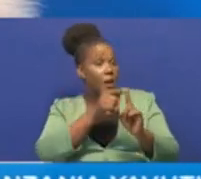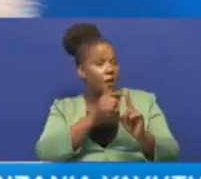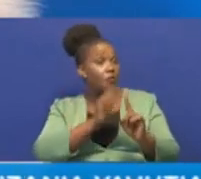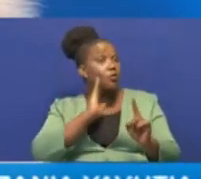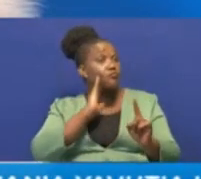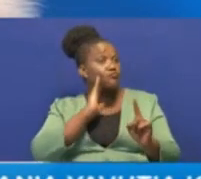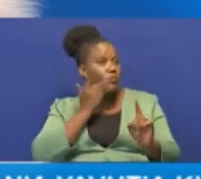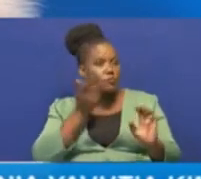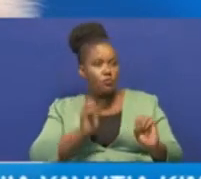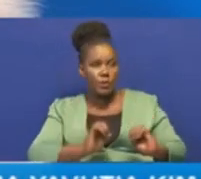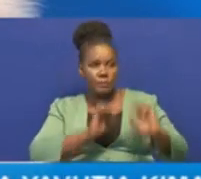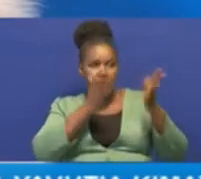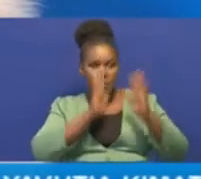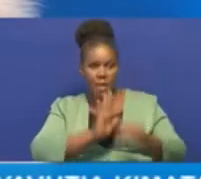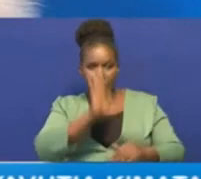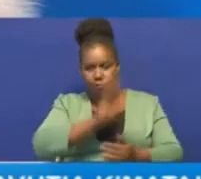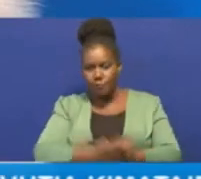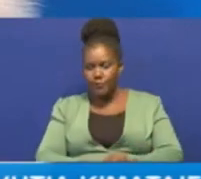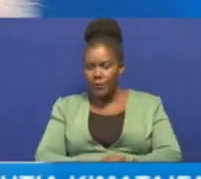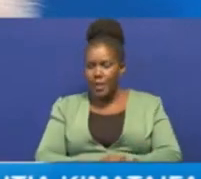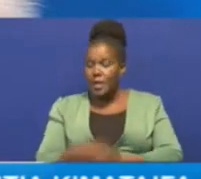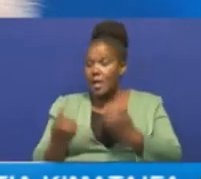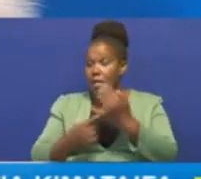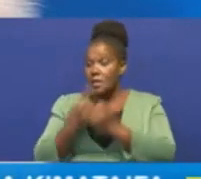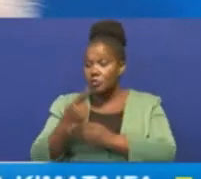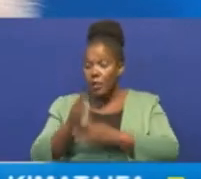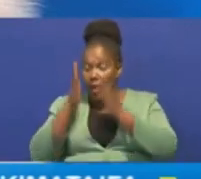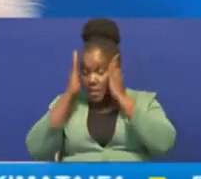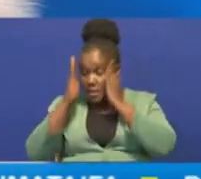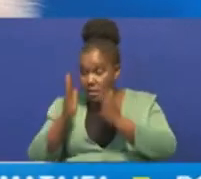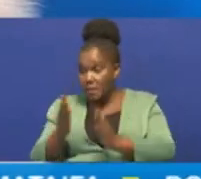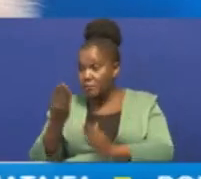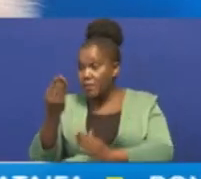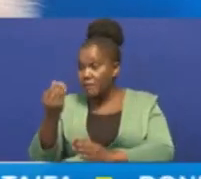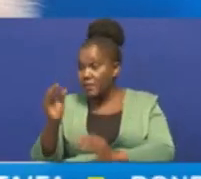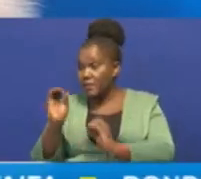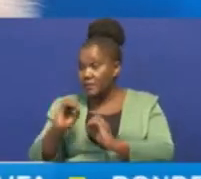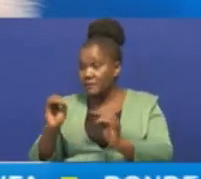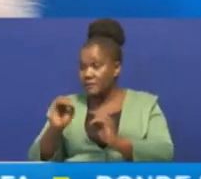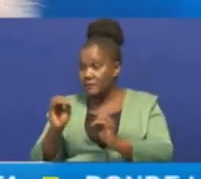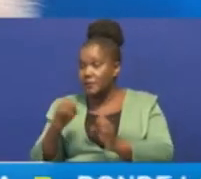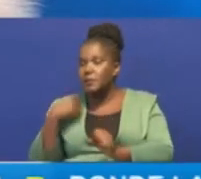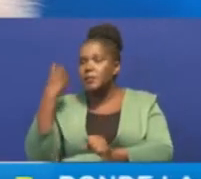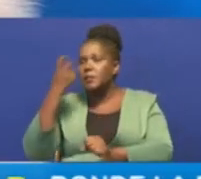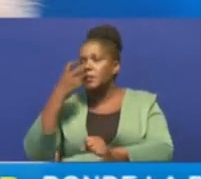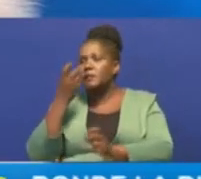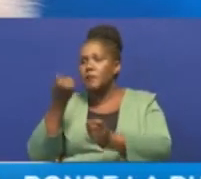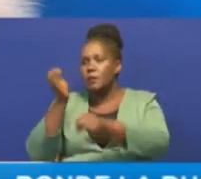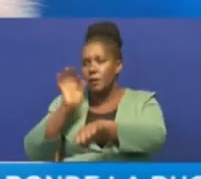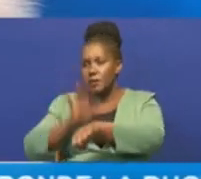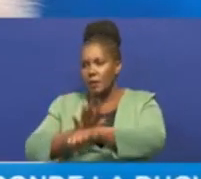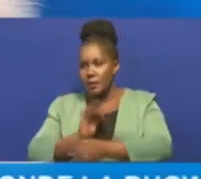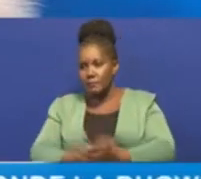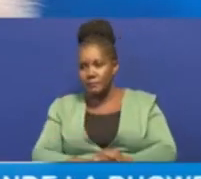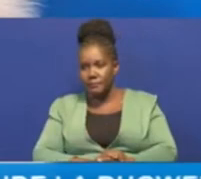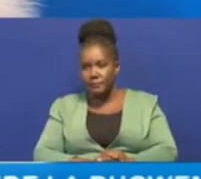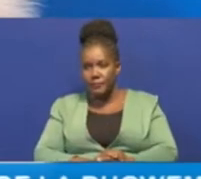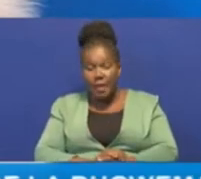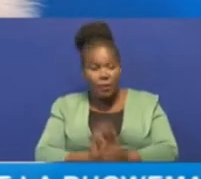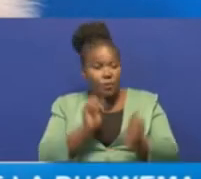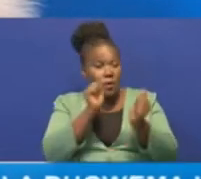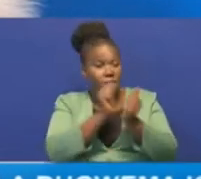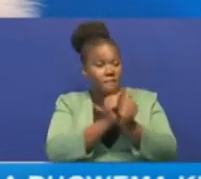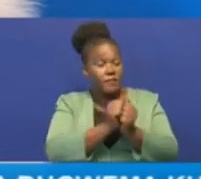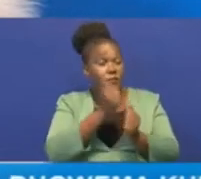hivyo kama unashindwa kuwa na nidhamu ya fedha ndio maana tupo inabidi watafute wataalamu vitu vingine jamani ni kama sometimes kama ugonjwa